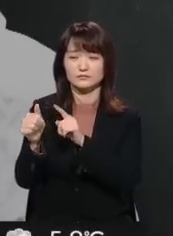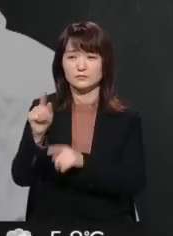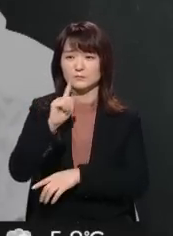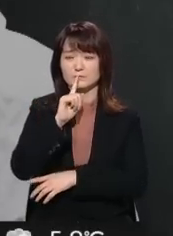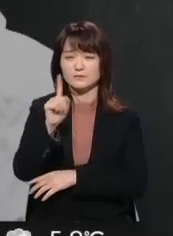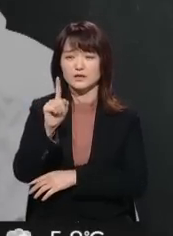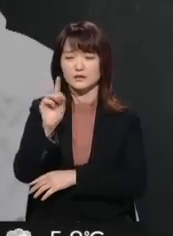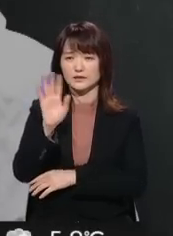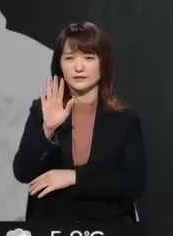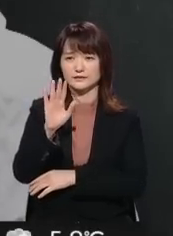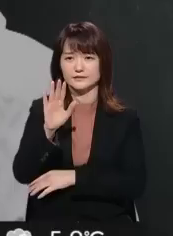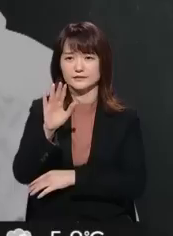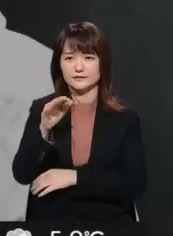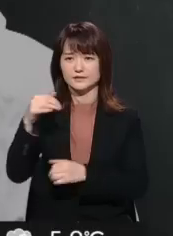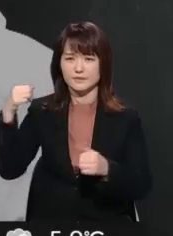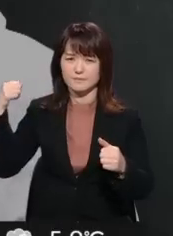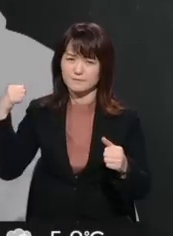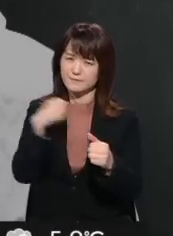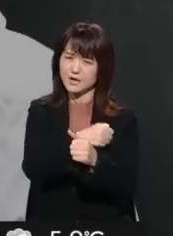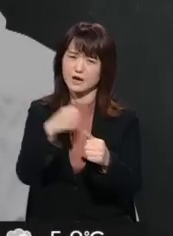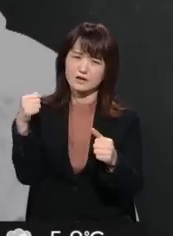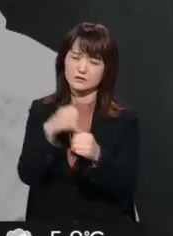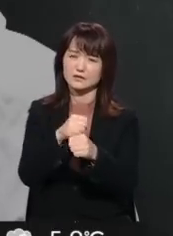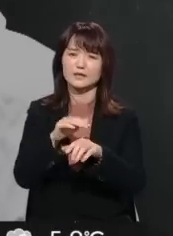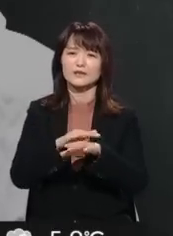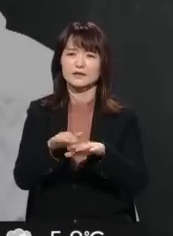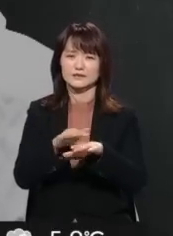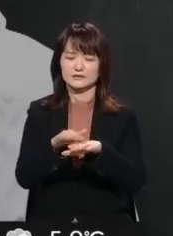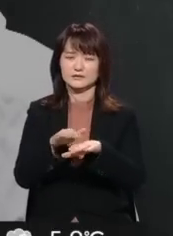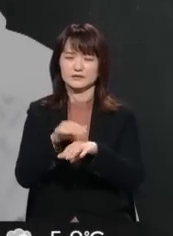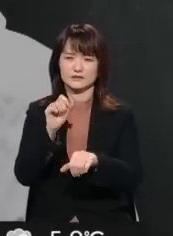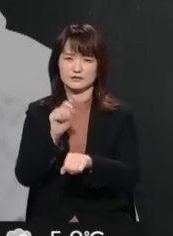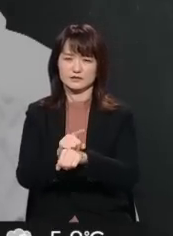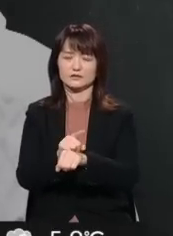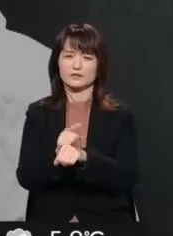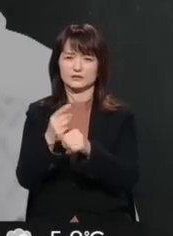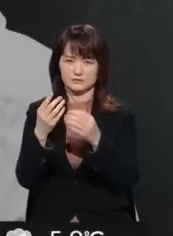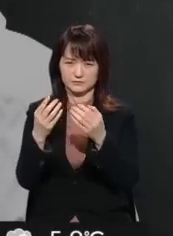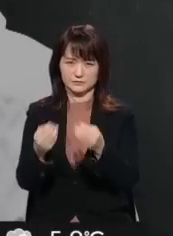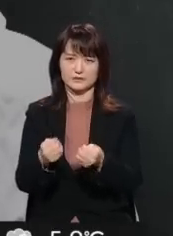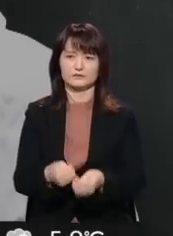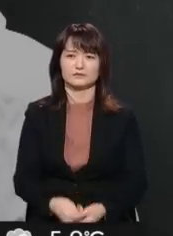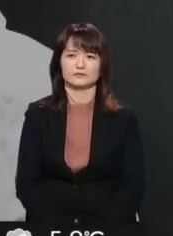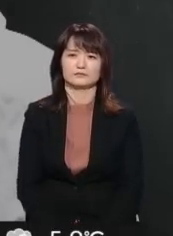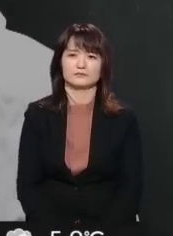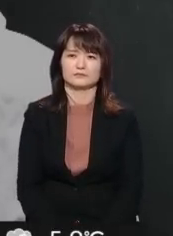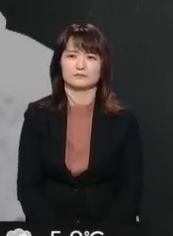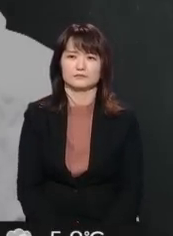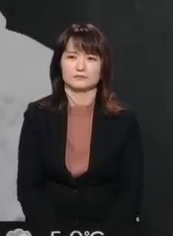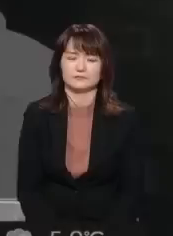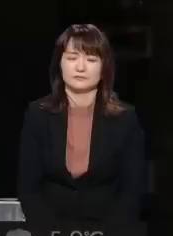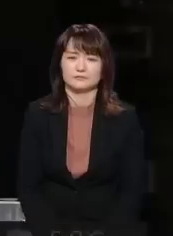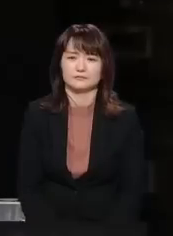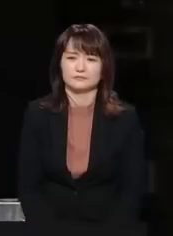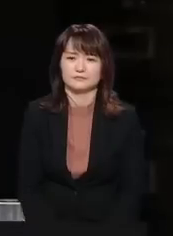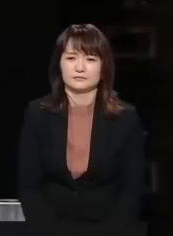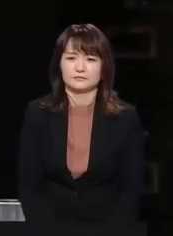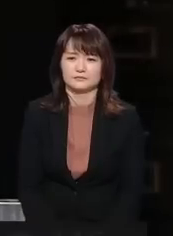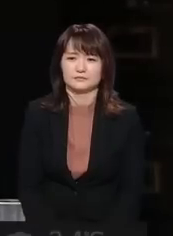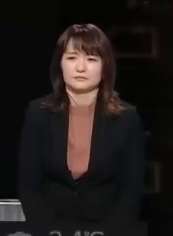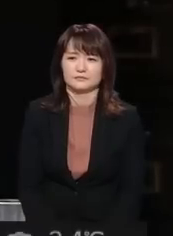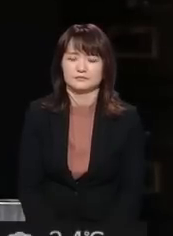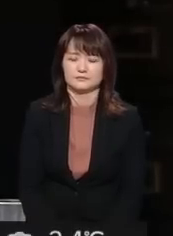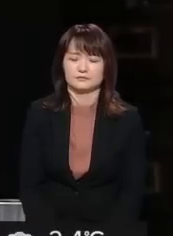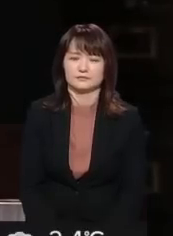하는 것보다는 행동을 써가지고 폭력적으로 해결하는 성향이 계속 깊었던 거죠 우리 가족 여러분들이 지금 제일